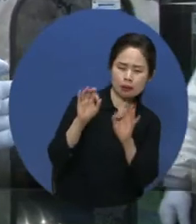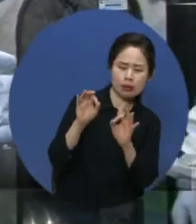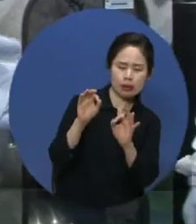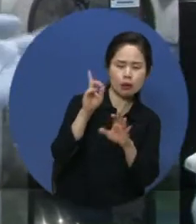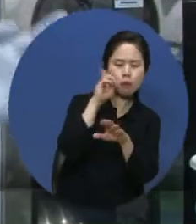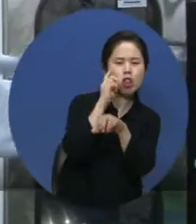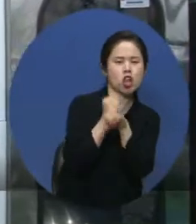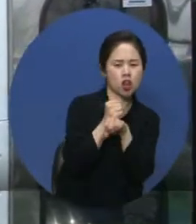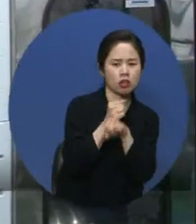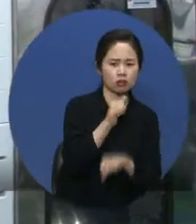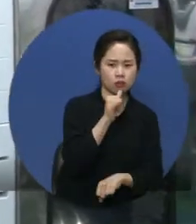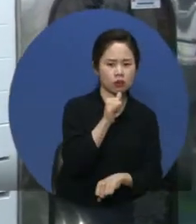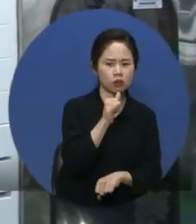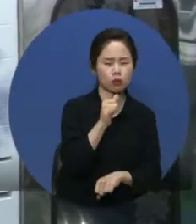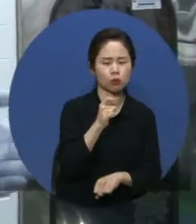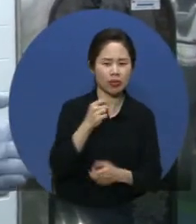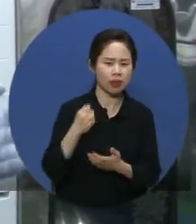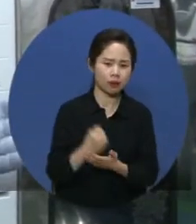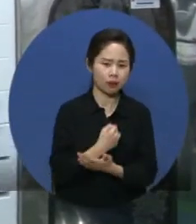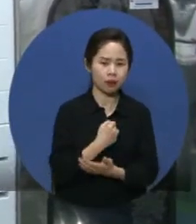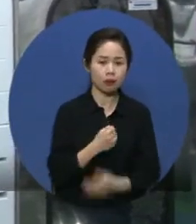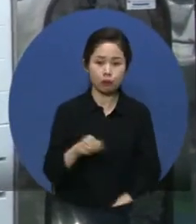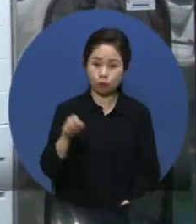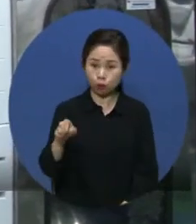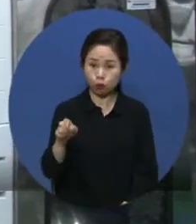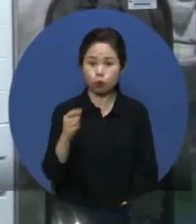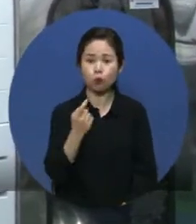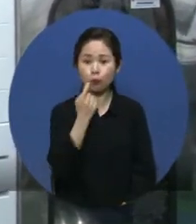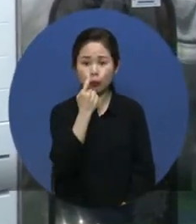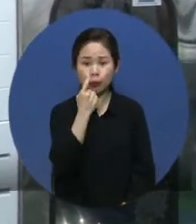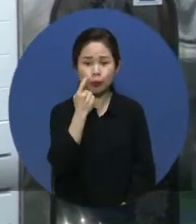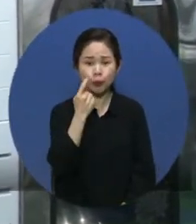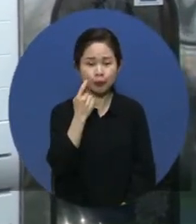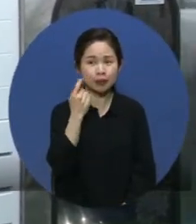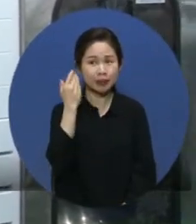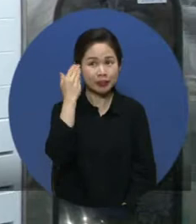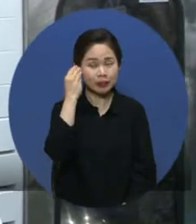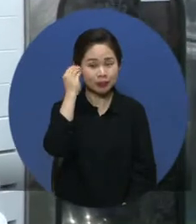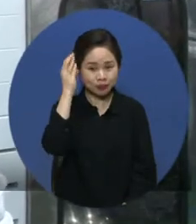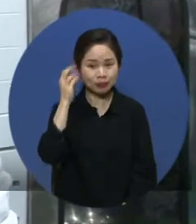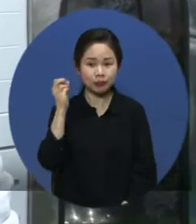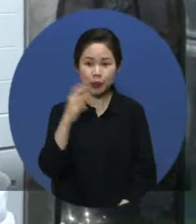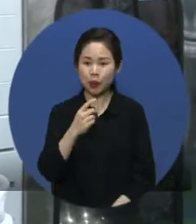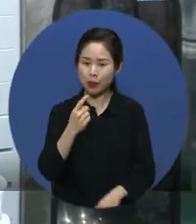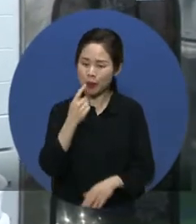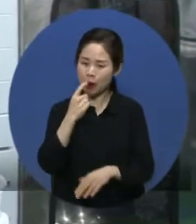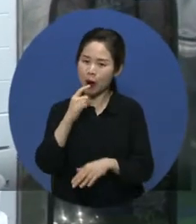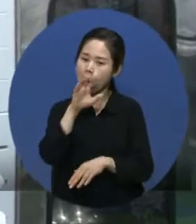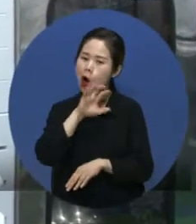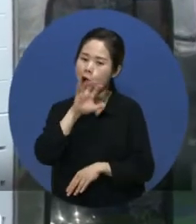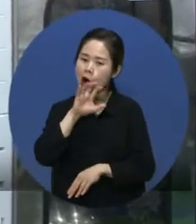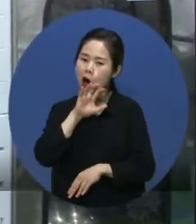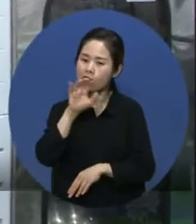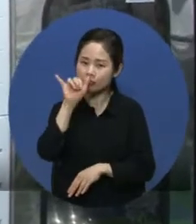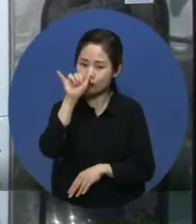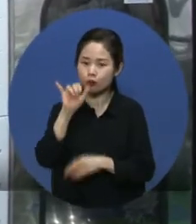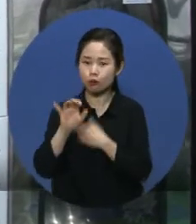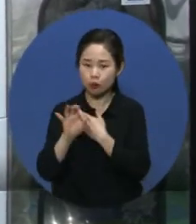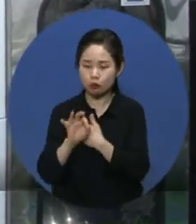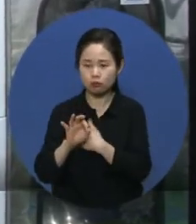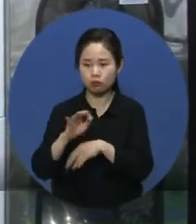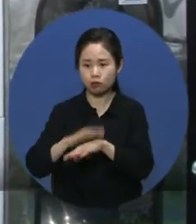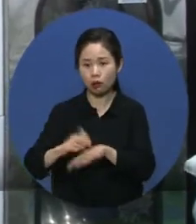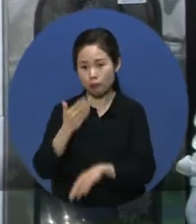알아가고 배움이 있으면 충분히 자기 역할을 해낼 수 있는 사람들인데 사람들이 아마도 짧은 시간만